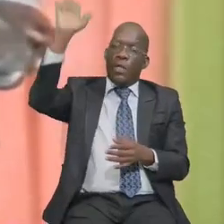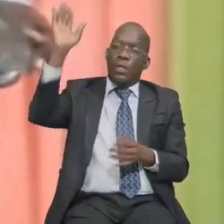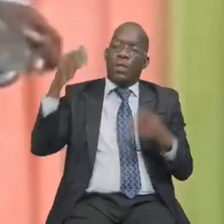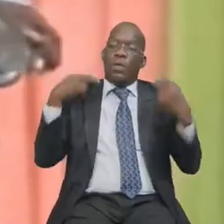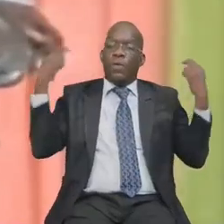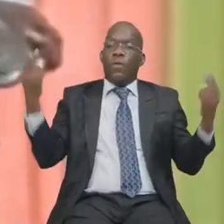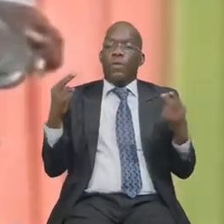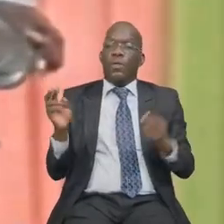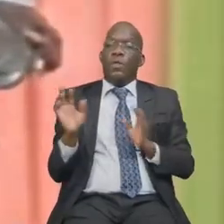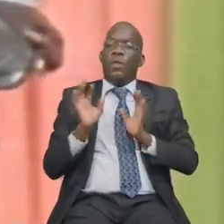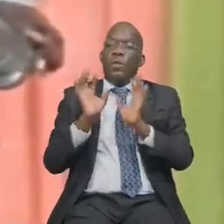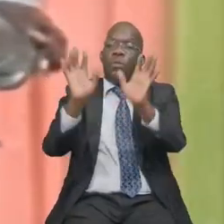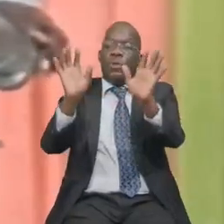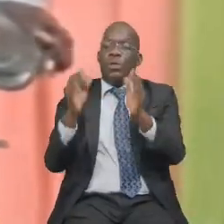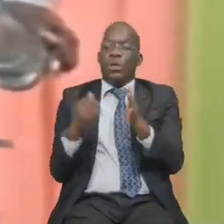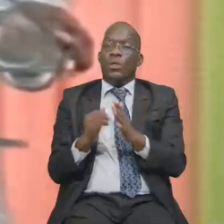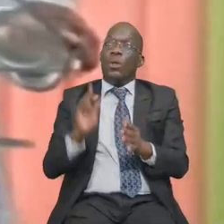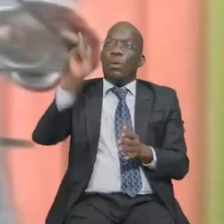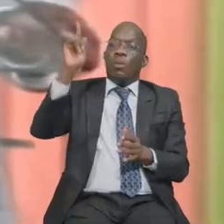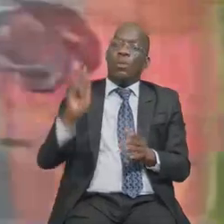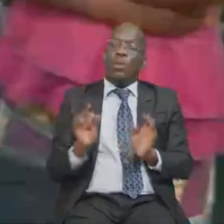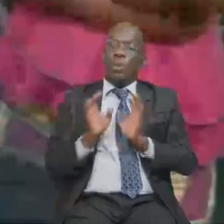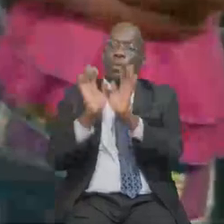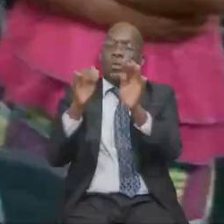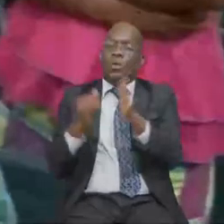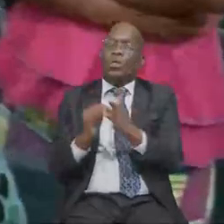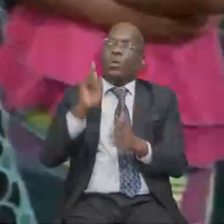Élève-la. Élève-la et dis au Seigneur,